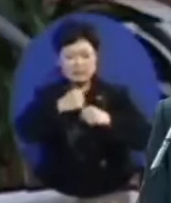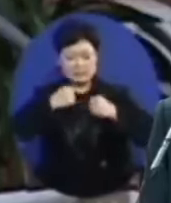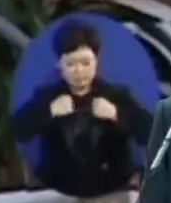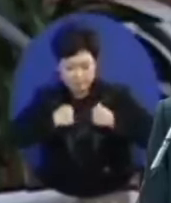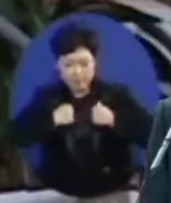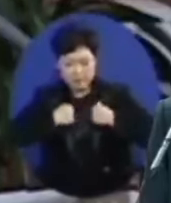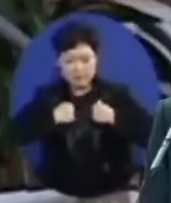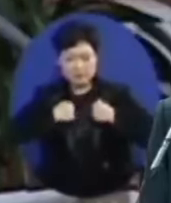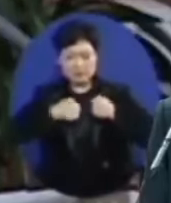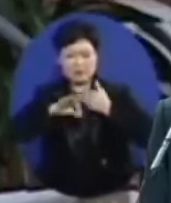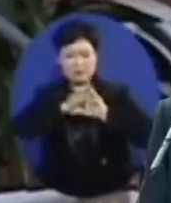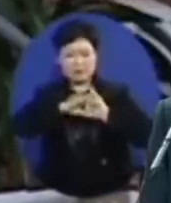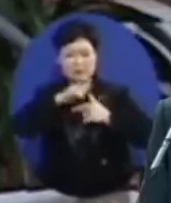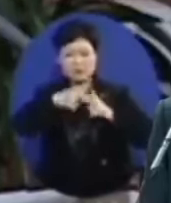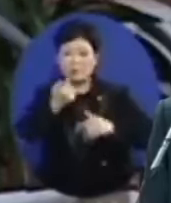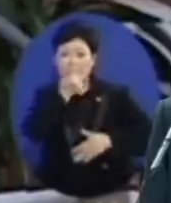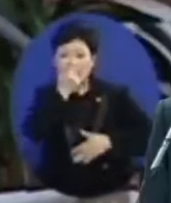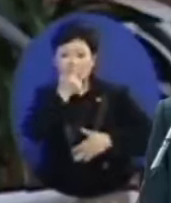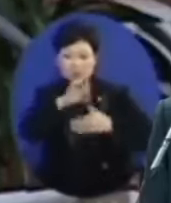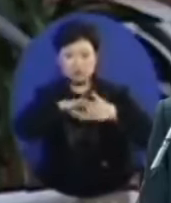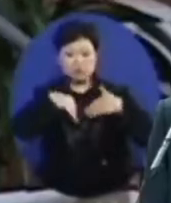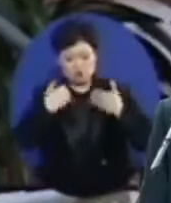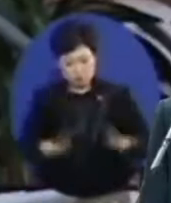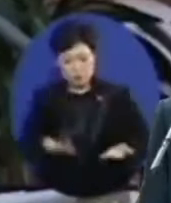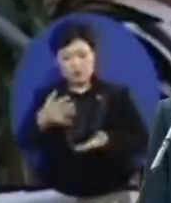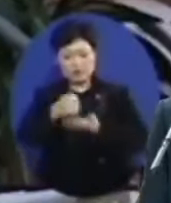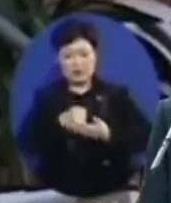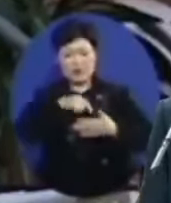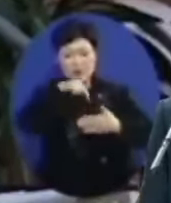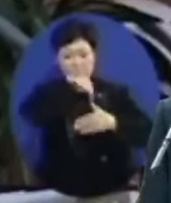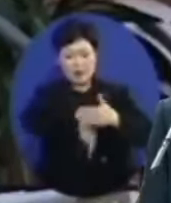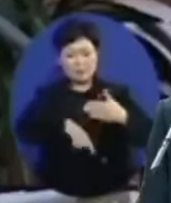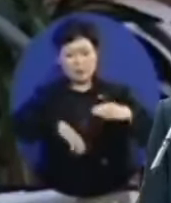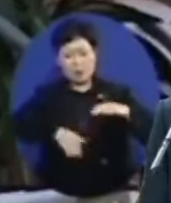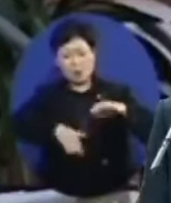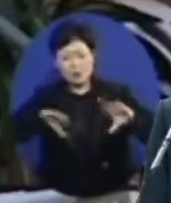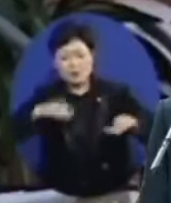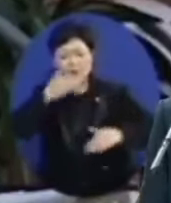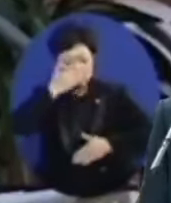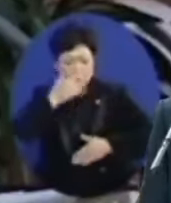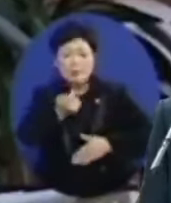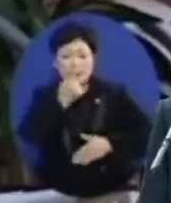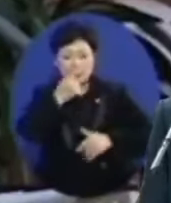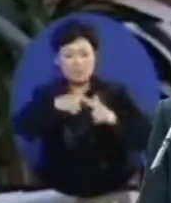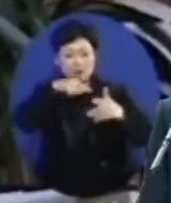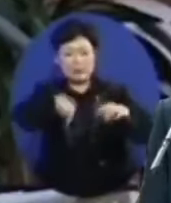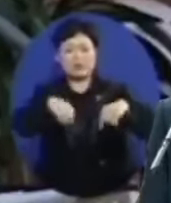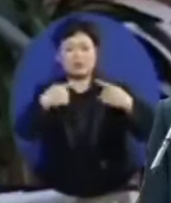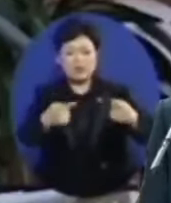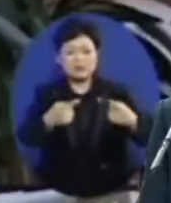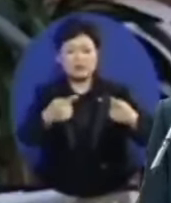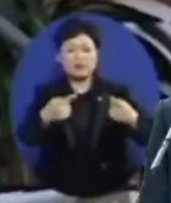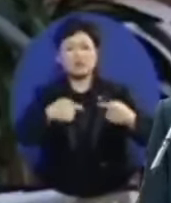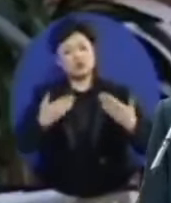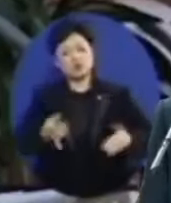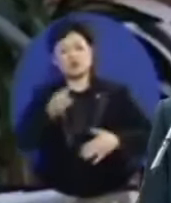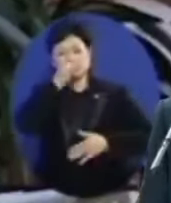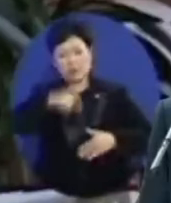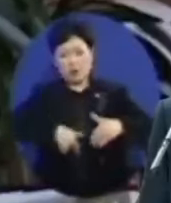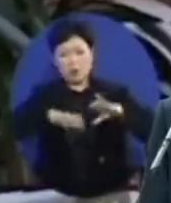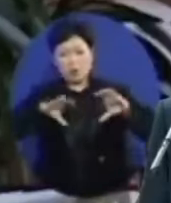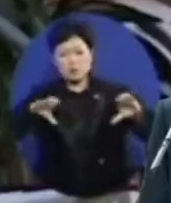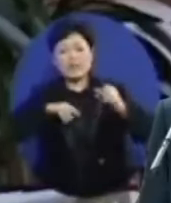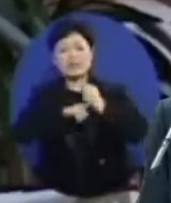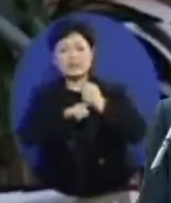그래야만 마음에 쉼을 얻는다는데 우리가 마음에 온유하고 겸손을 배워야 예수님 안에 들어가서 쉴 수 있는 것입니다. 온유하자는